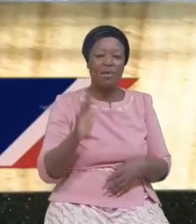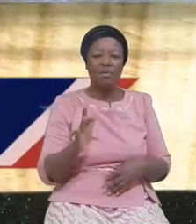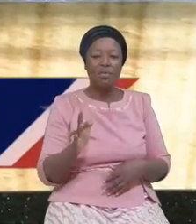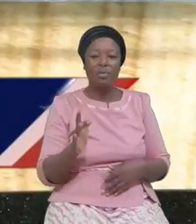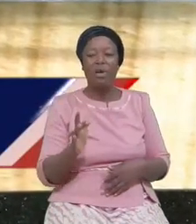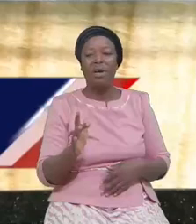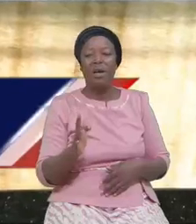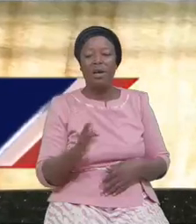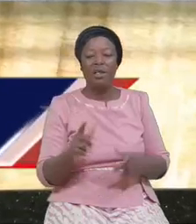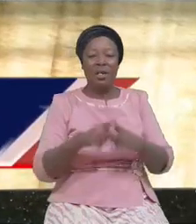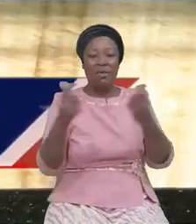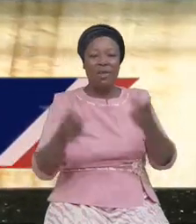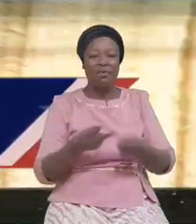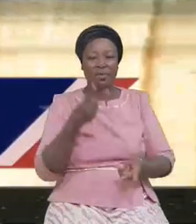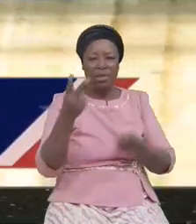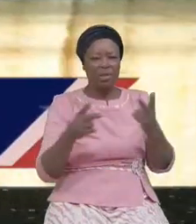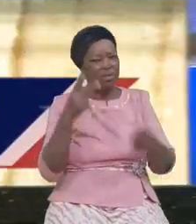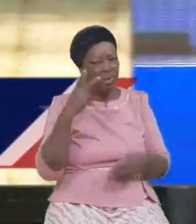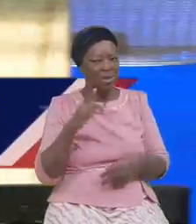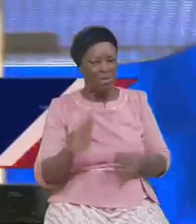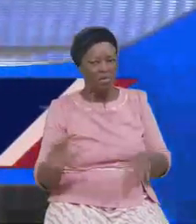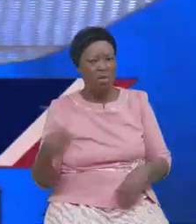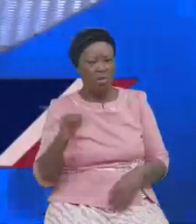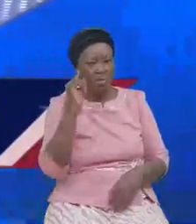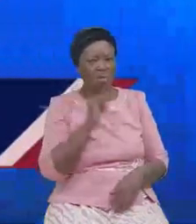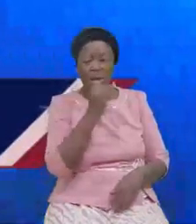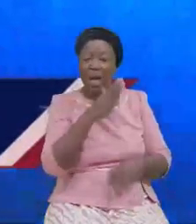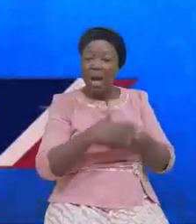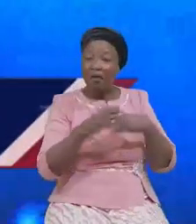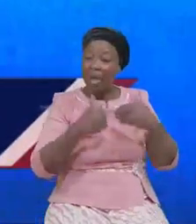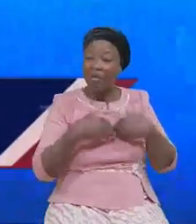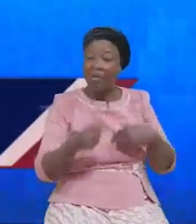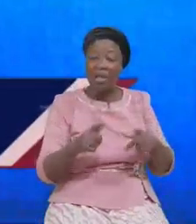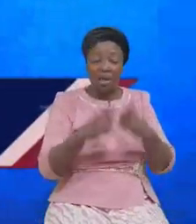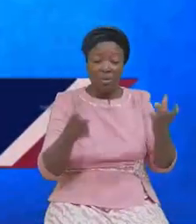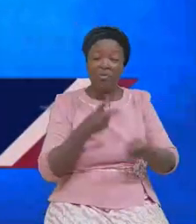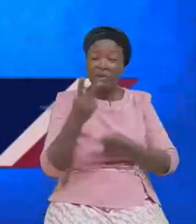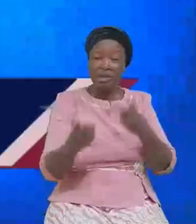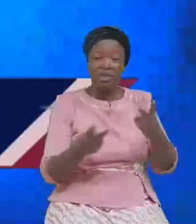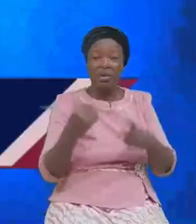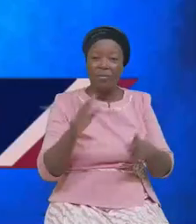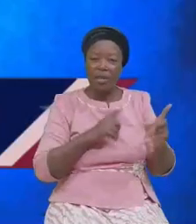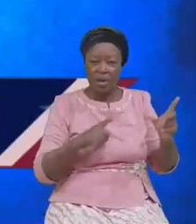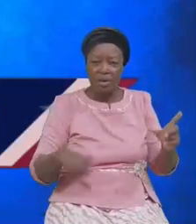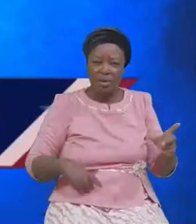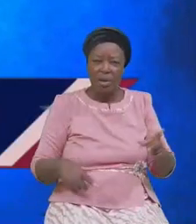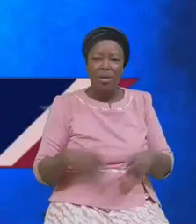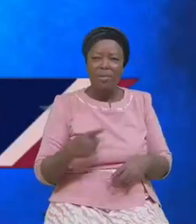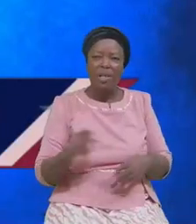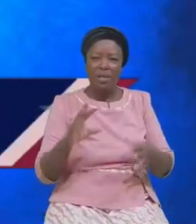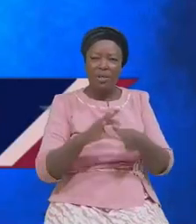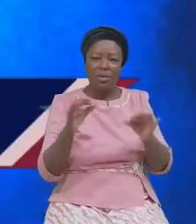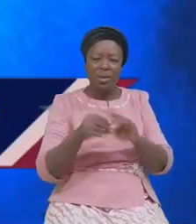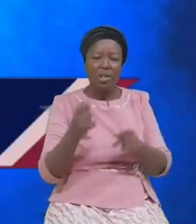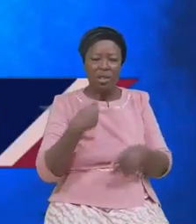favorable visitation. Vous voyez les enfants d'Israël, après avoir reçu la grande visitation de Dieu, l'histoire est répétée